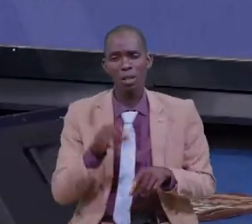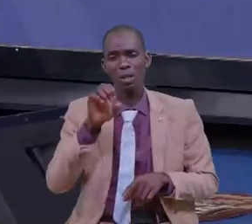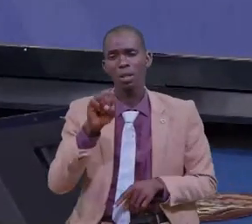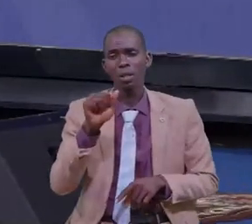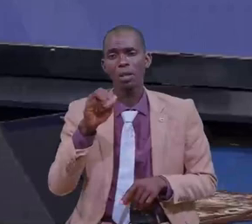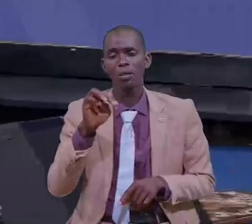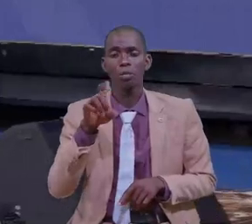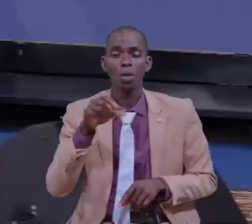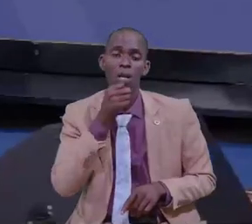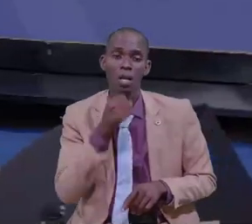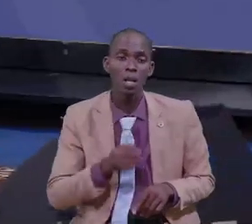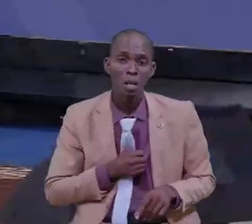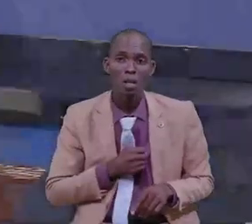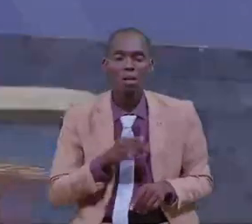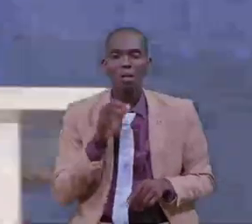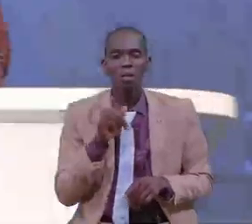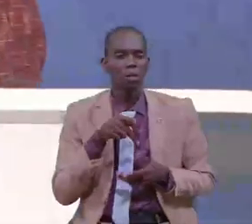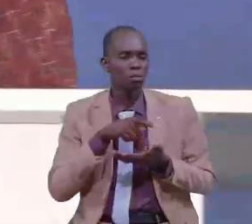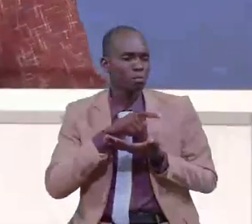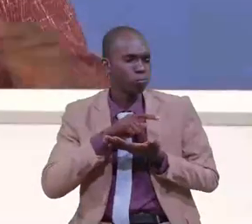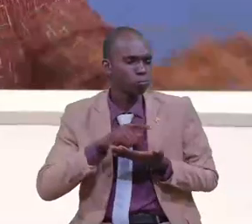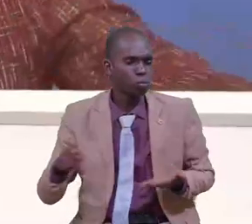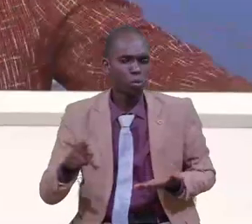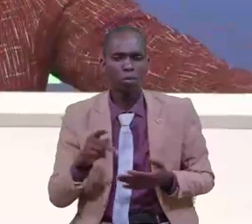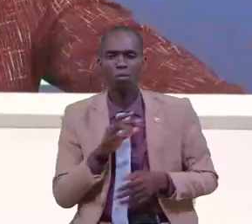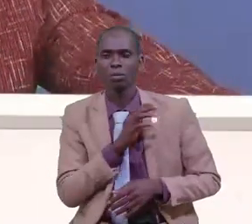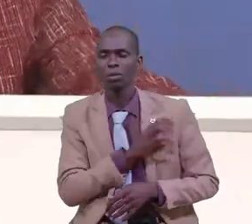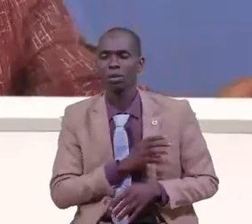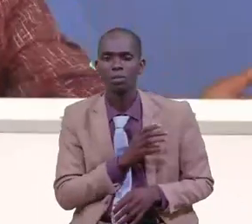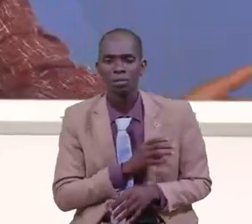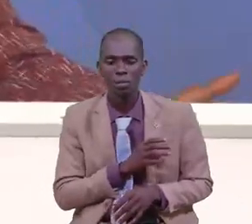un conduit pur, un caractère pur,